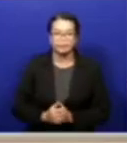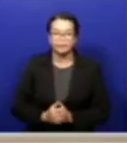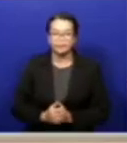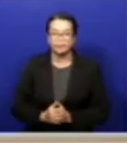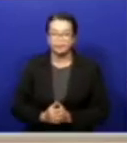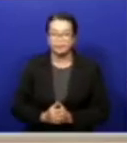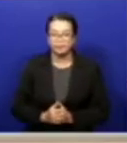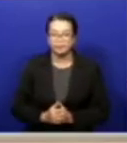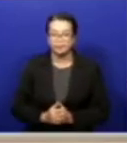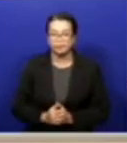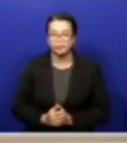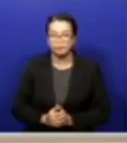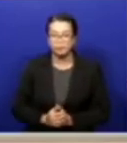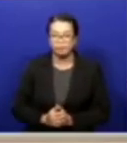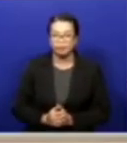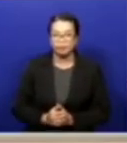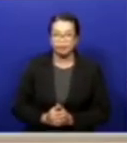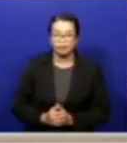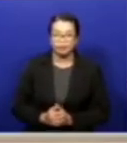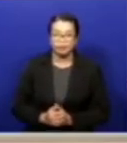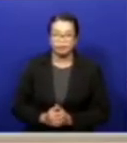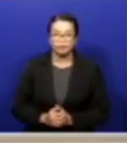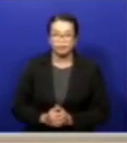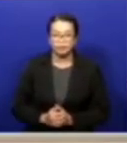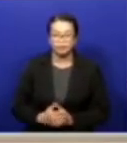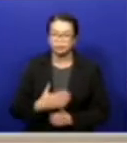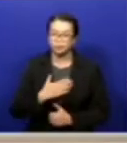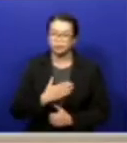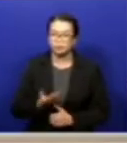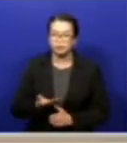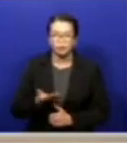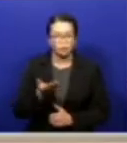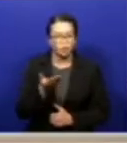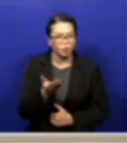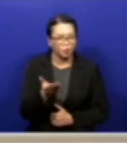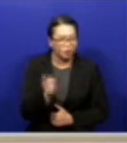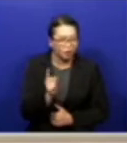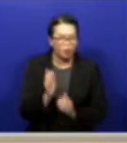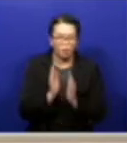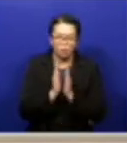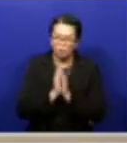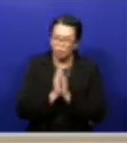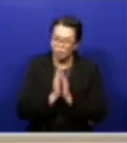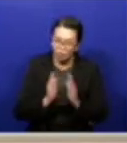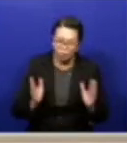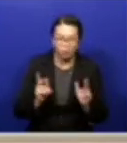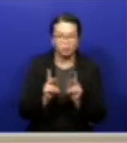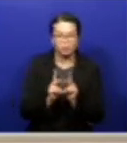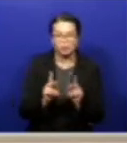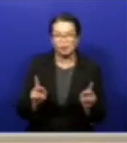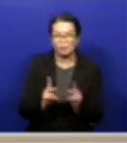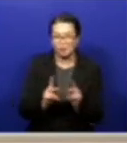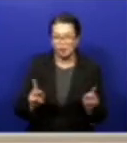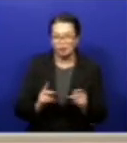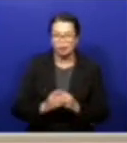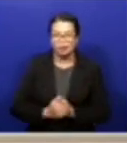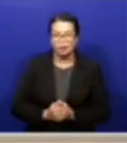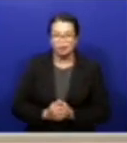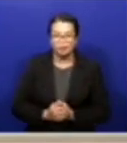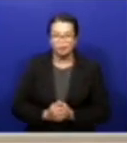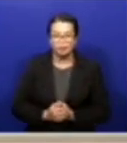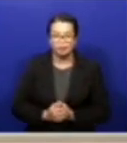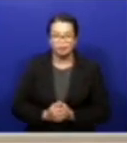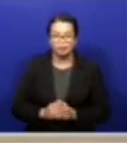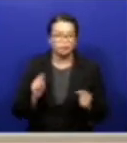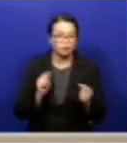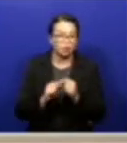ในเบื้องต้นผมต้องขอขอบคุณคณะกรรมการการกฎหม